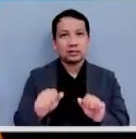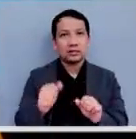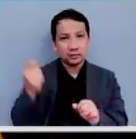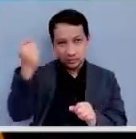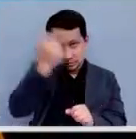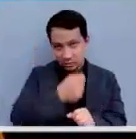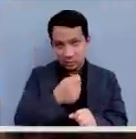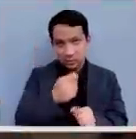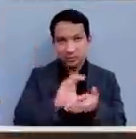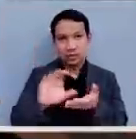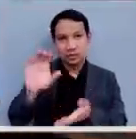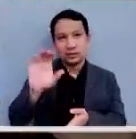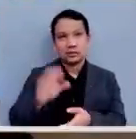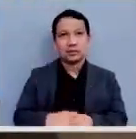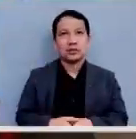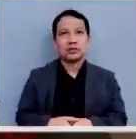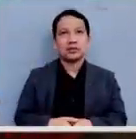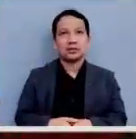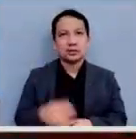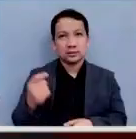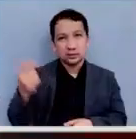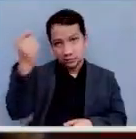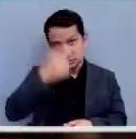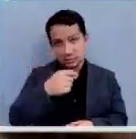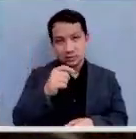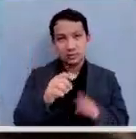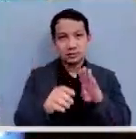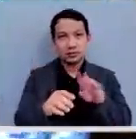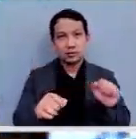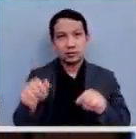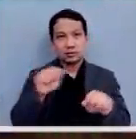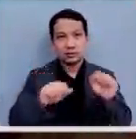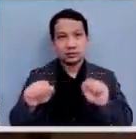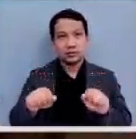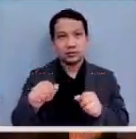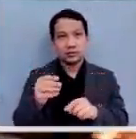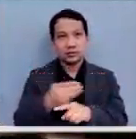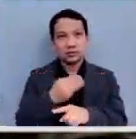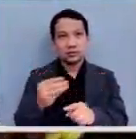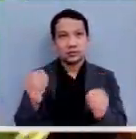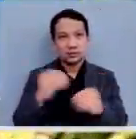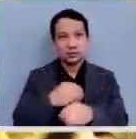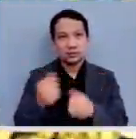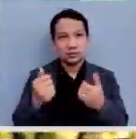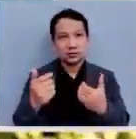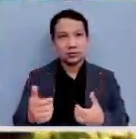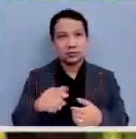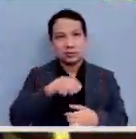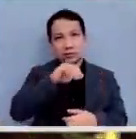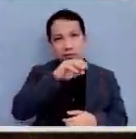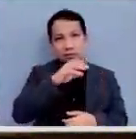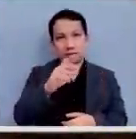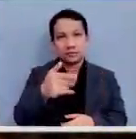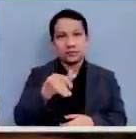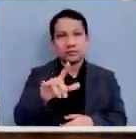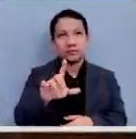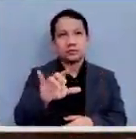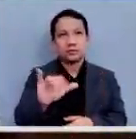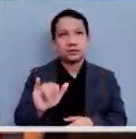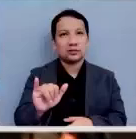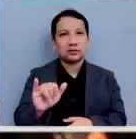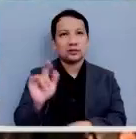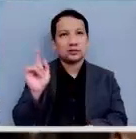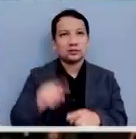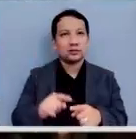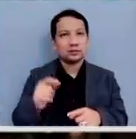ng kolehiyo. Graduate ng Bachelor of Science Major in Office Administration si Lola Shirley. Kahit hindi